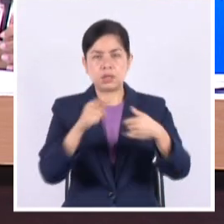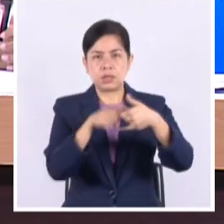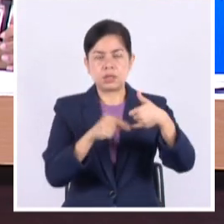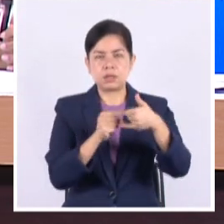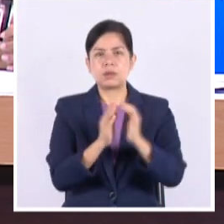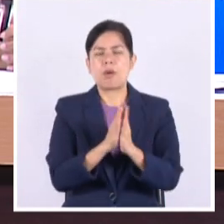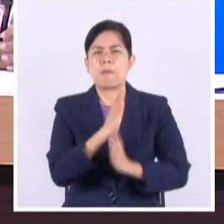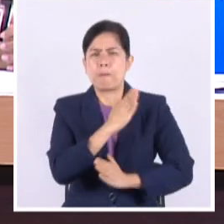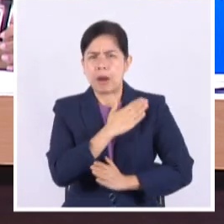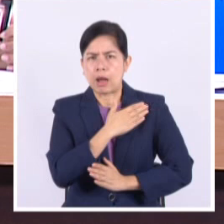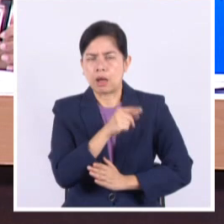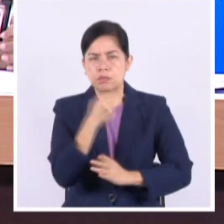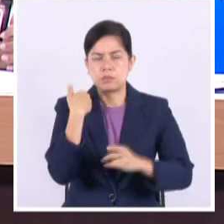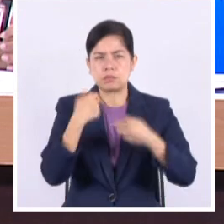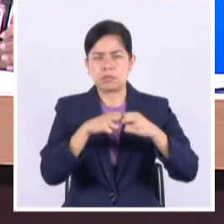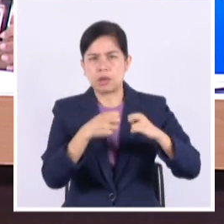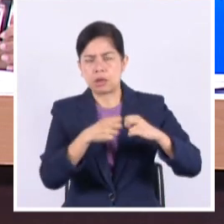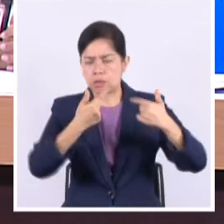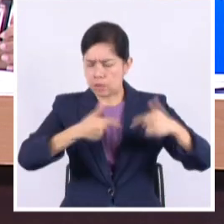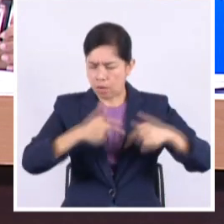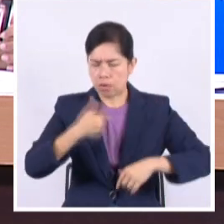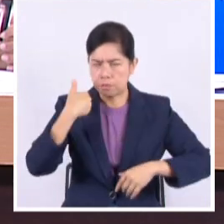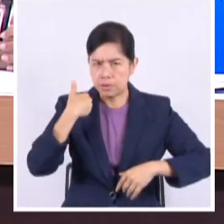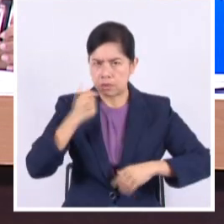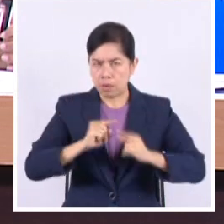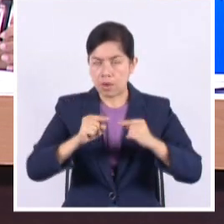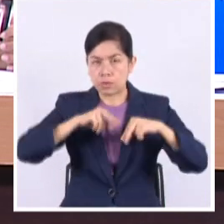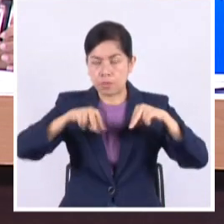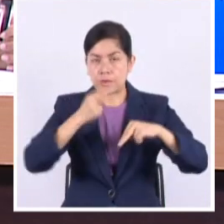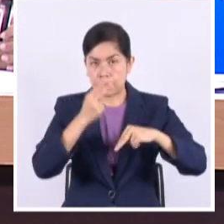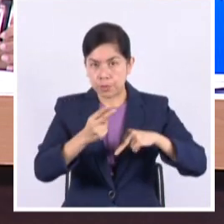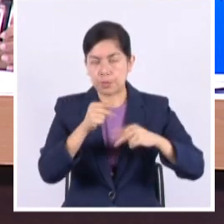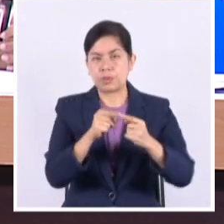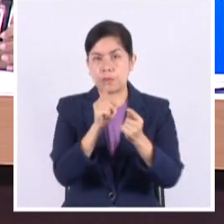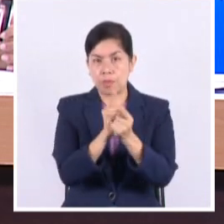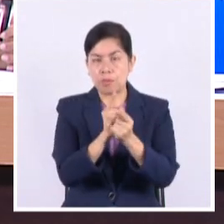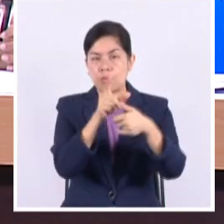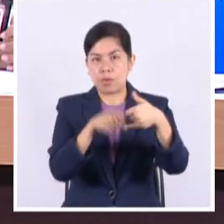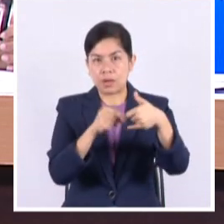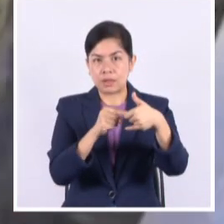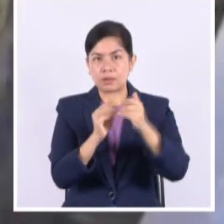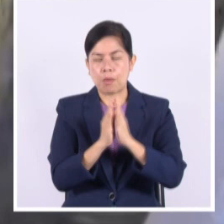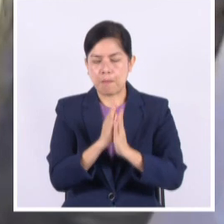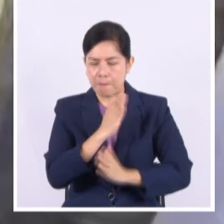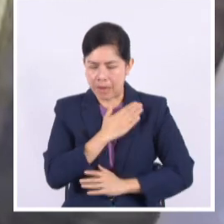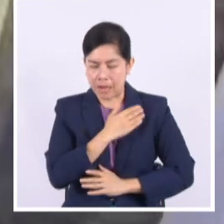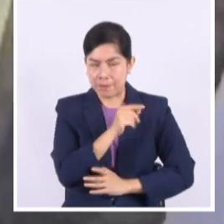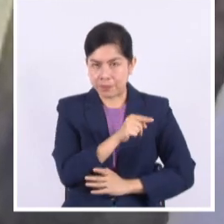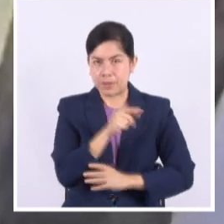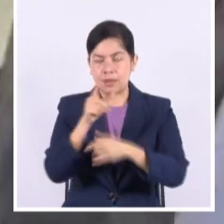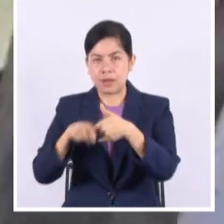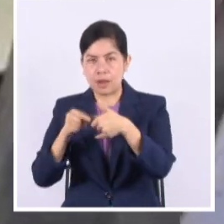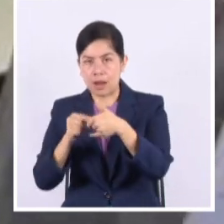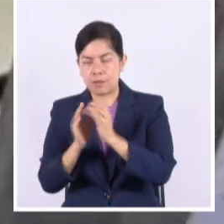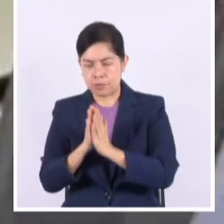ายในวัดหลายคนบอกเป็นมาเป็นไงยังไงปรากฏว่าไปตรวจสอบดูอ้าวถูกทำร้ายจากทิศที่เพิ่งจะสึกจากการเป็นพ